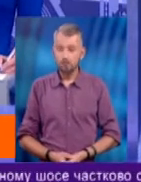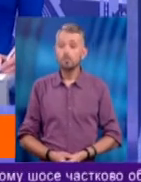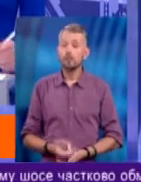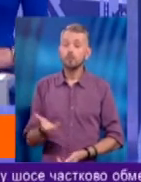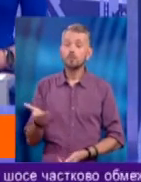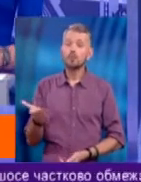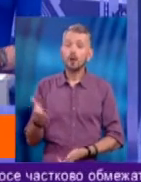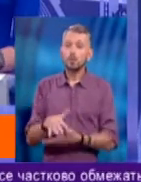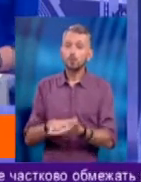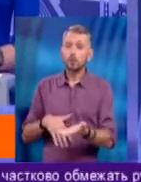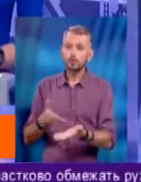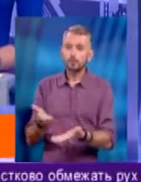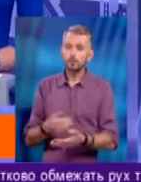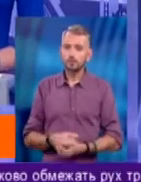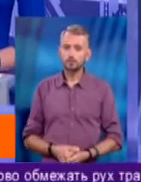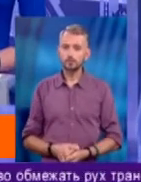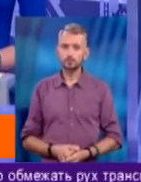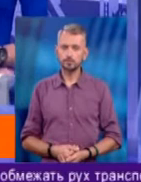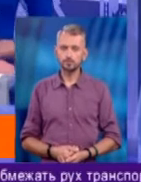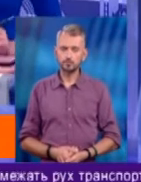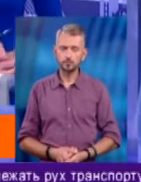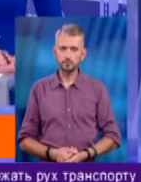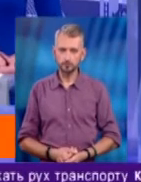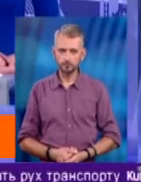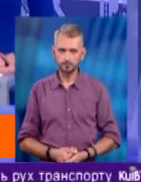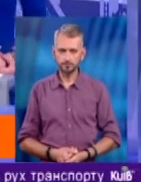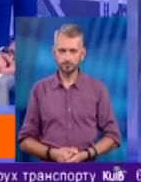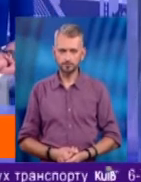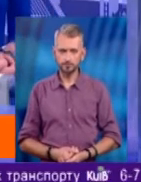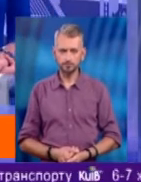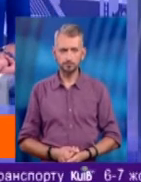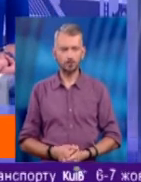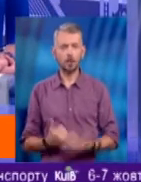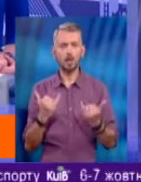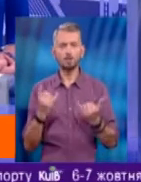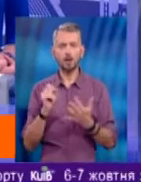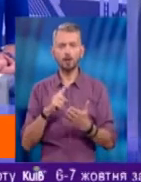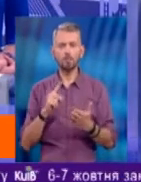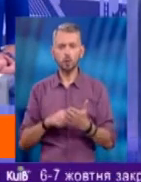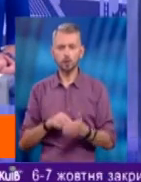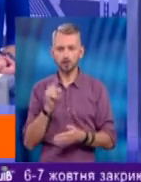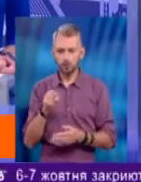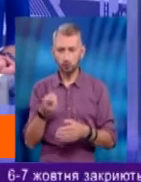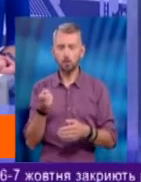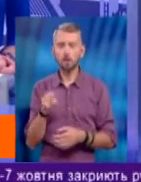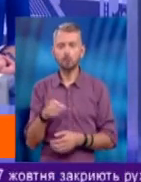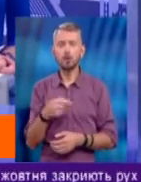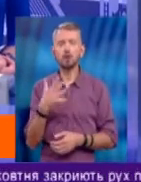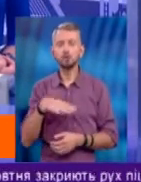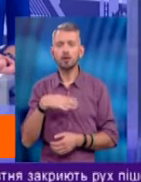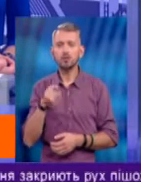Продолжите, пожалуйста. Какие это страны, цікаво просто. Второе. А теперь вопрос к нему. Потому зачем